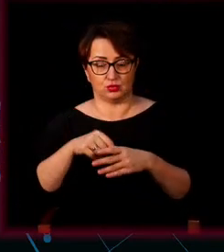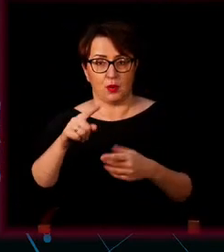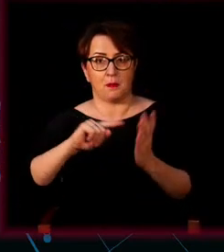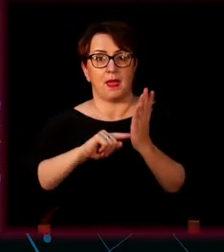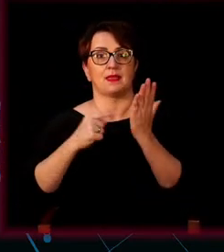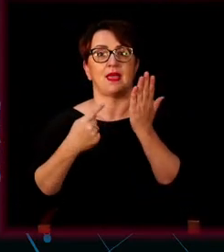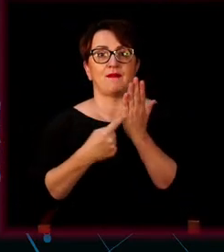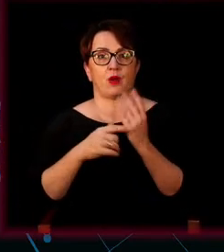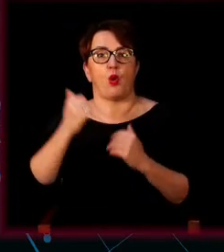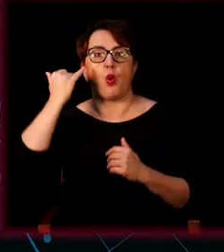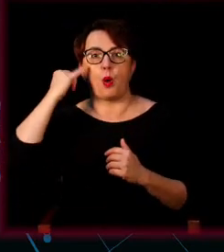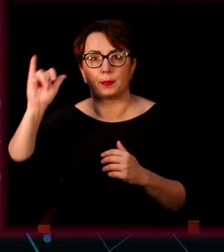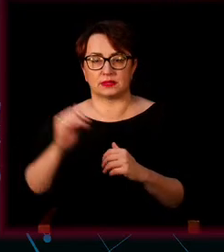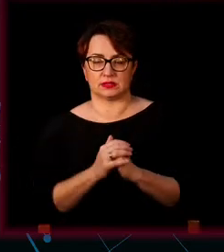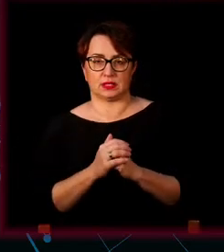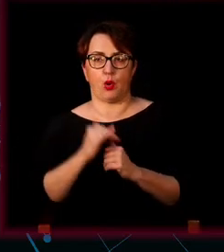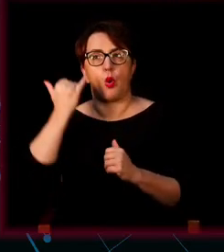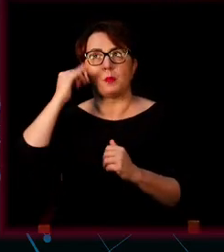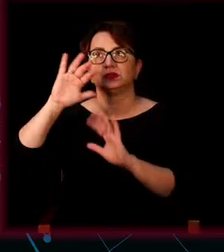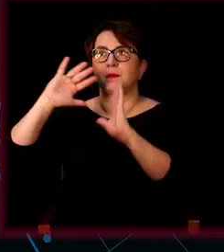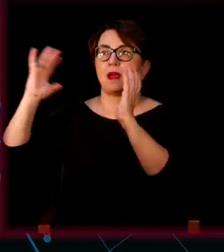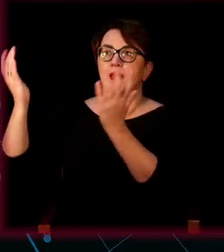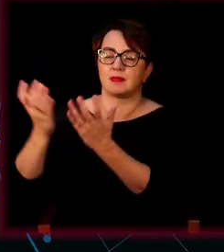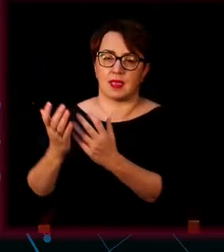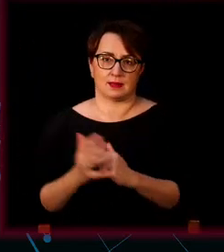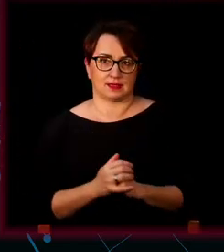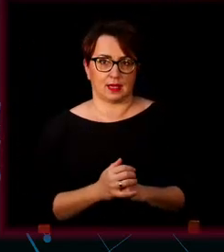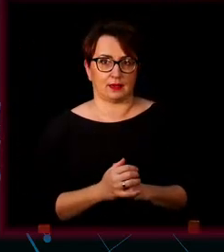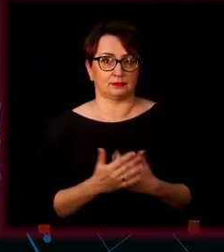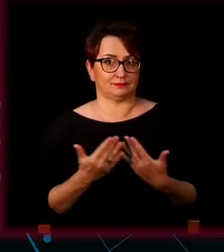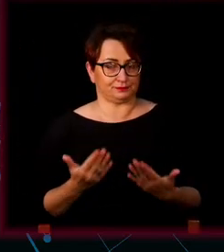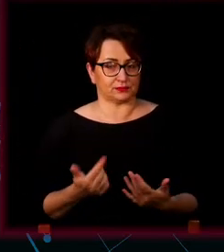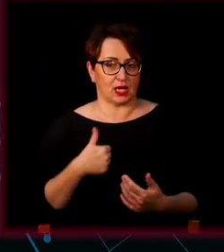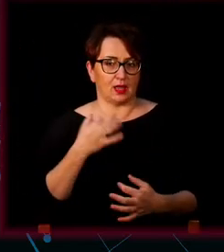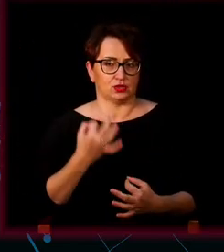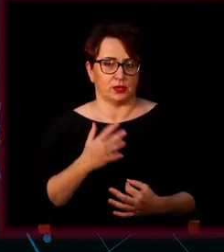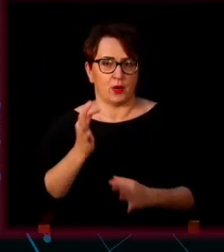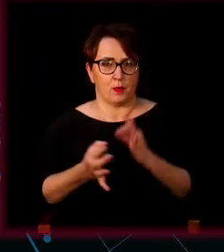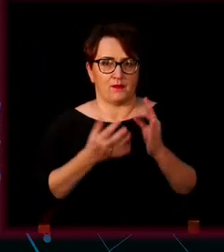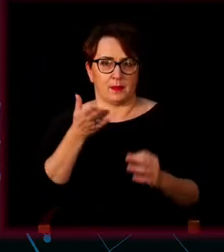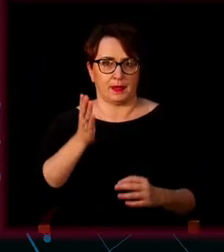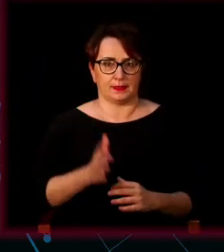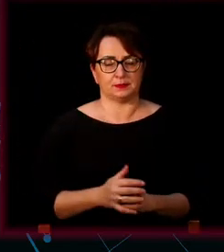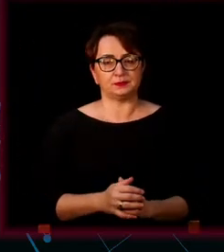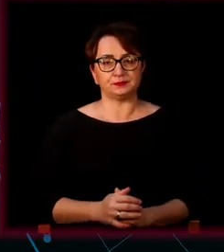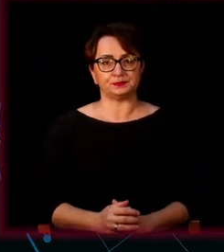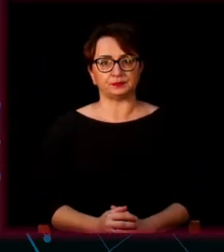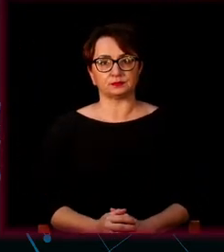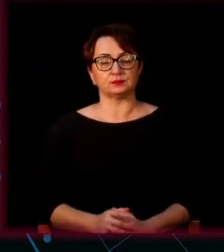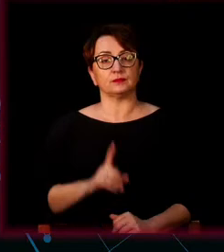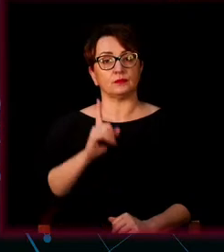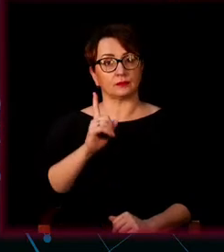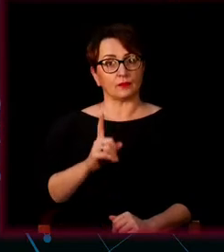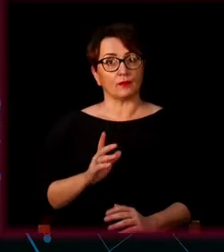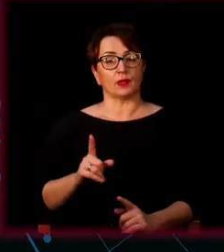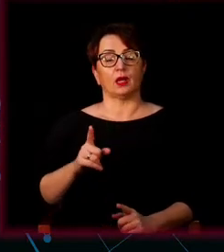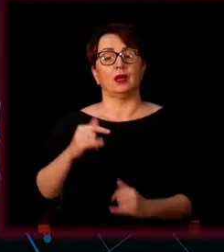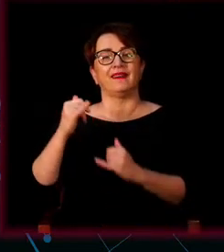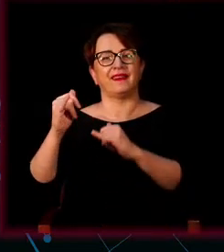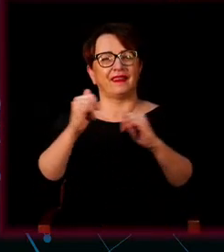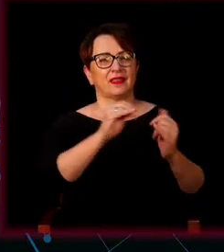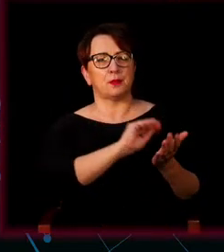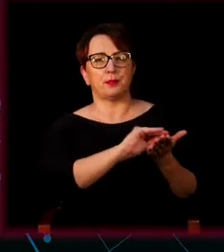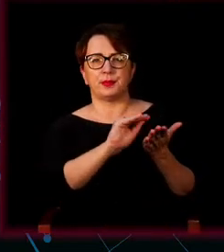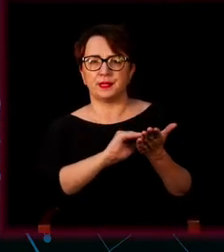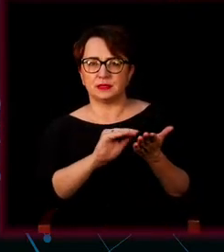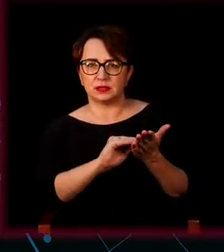metafory obcego, obcej planety, tak, to o czym też będę dzisiaj opowiadał. Natomiast w odróżnieniu od wielu innych pisarzy